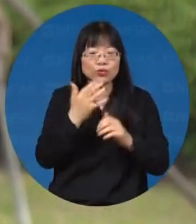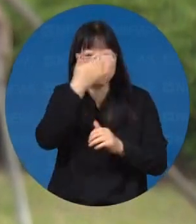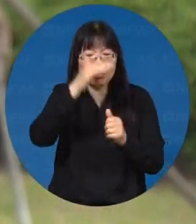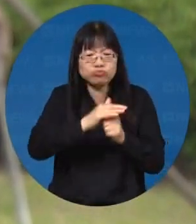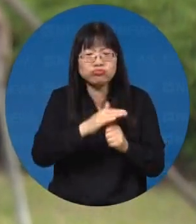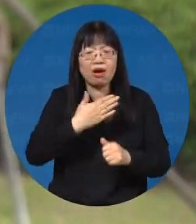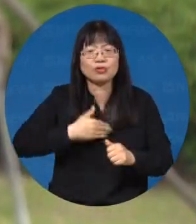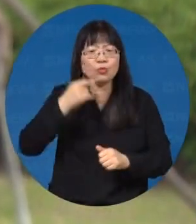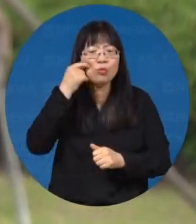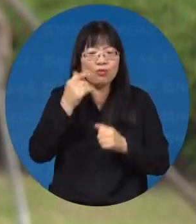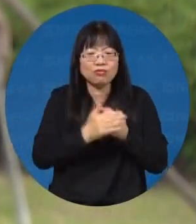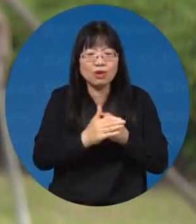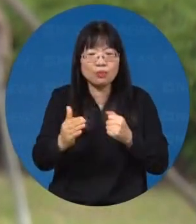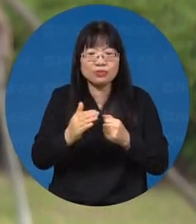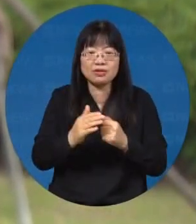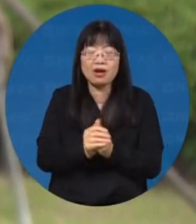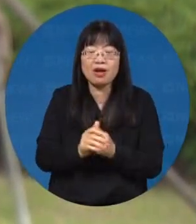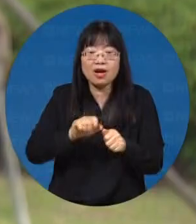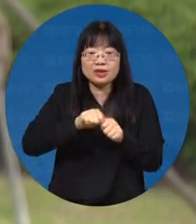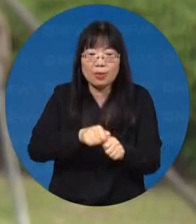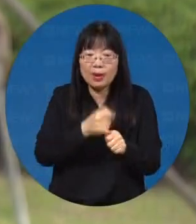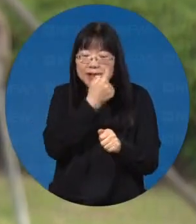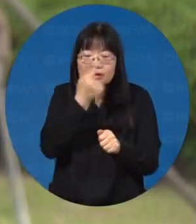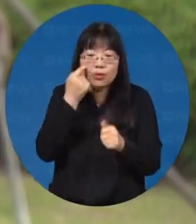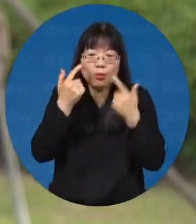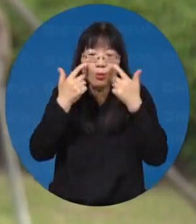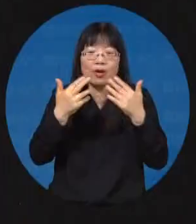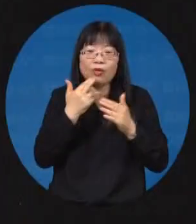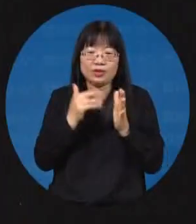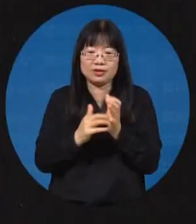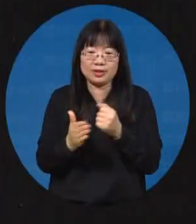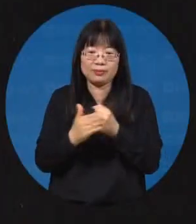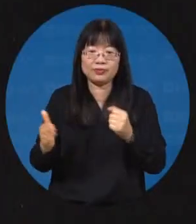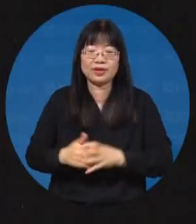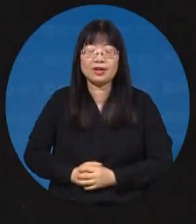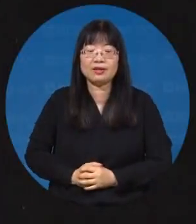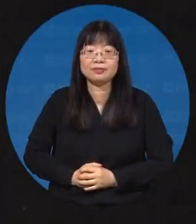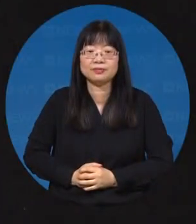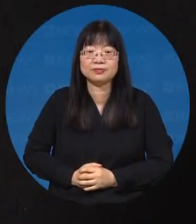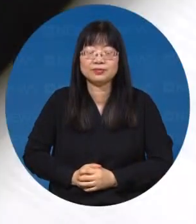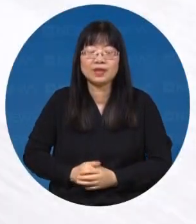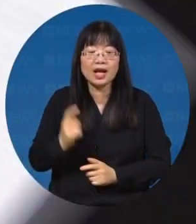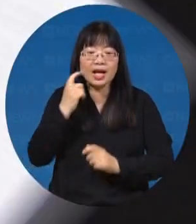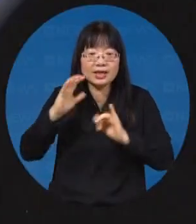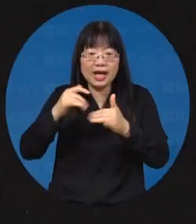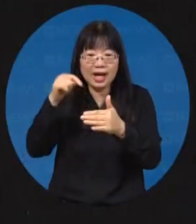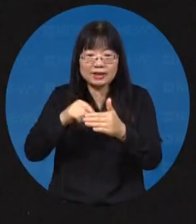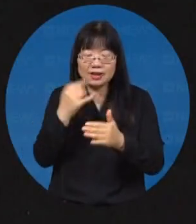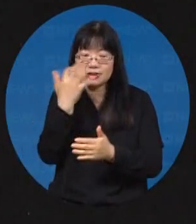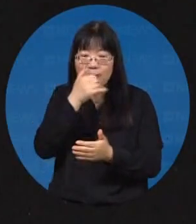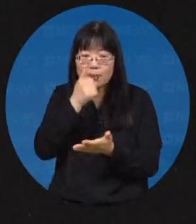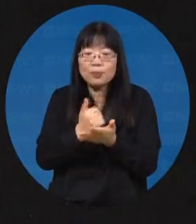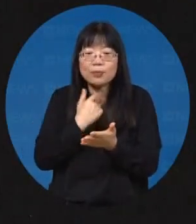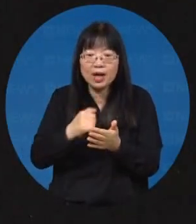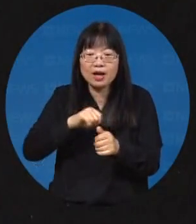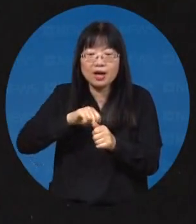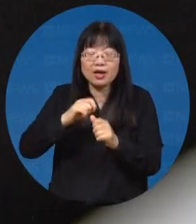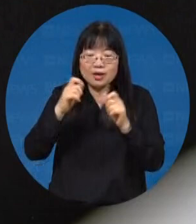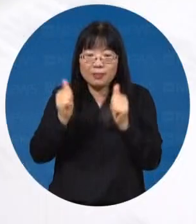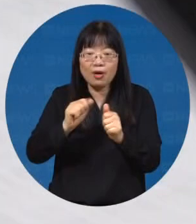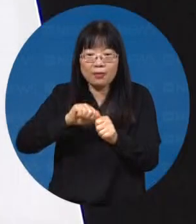못했다면 처벌할 근거가 명확하지 않은 겁니다 지금까지 메타버스에서의 성범죄를